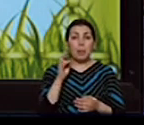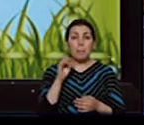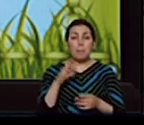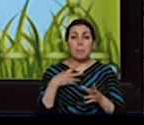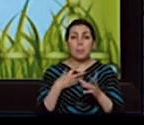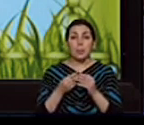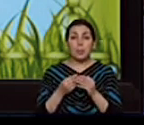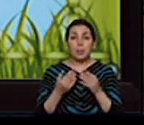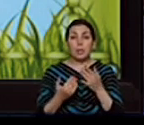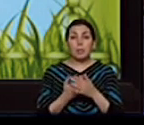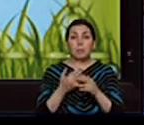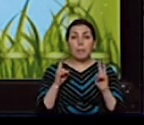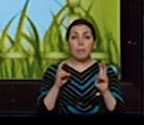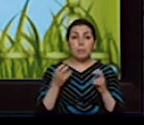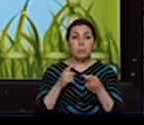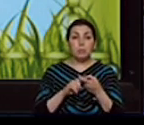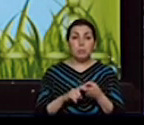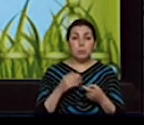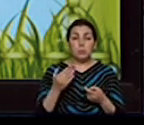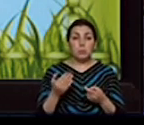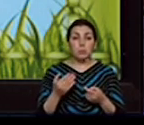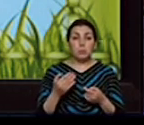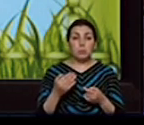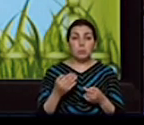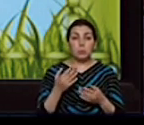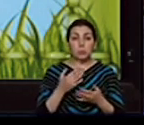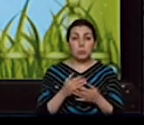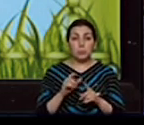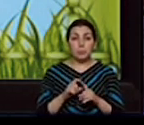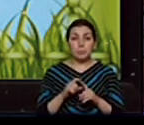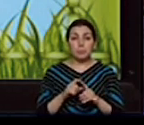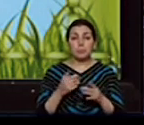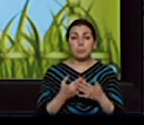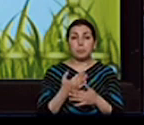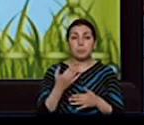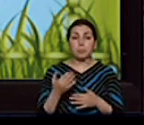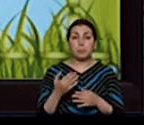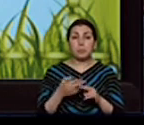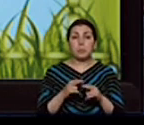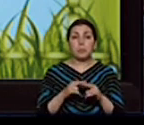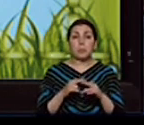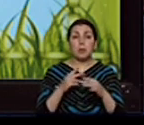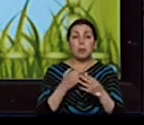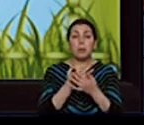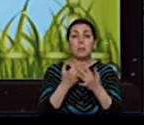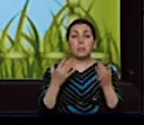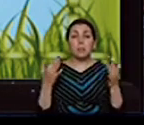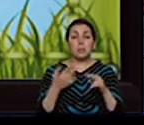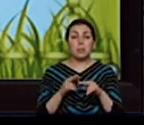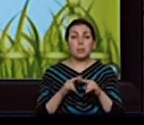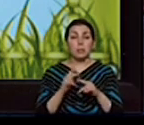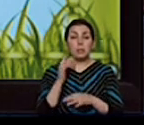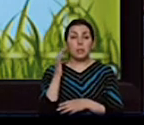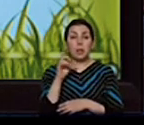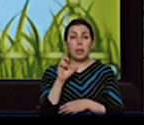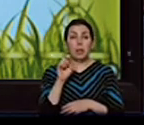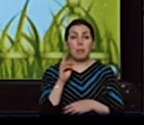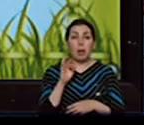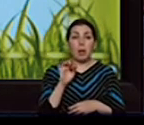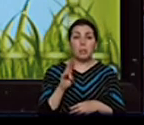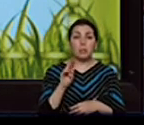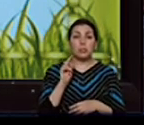bilan birgalikda yangi mavzuga oid tayanch so'zlar ham mujassam. Ya'ni manzarali daraxtlar,